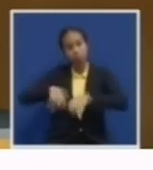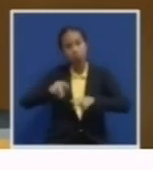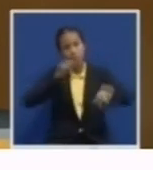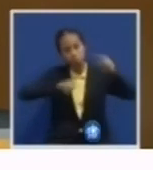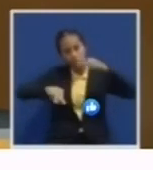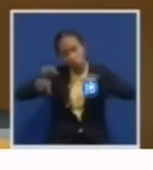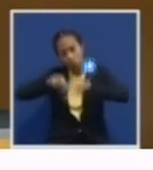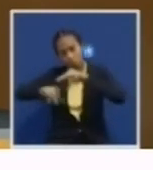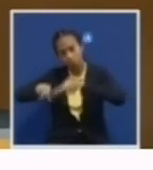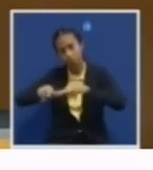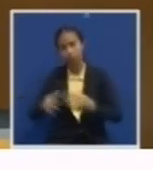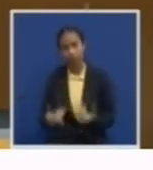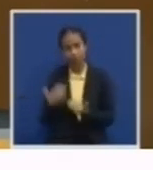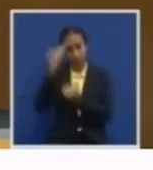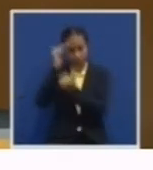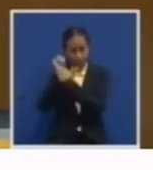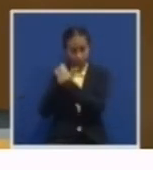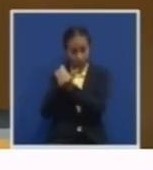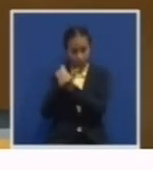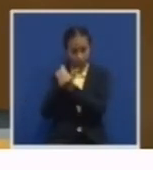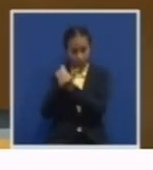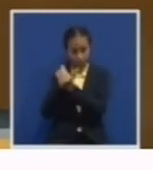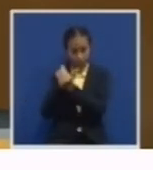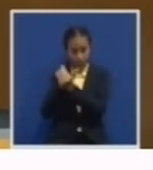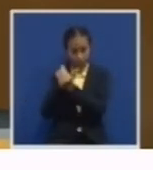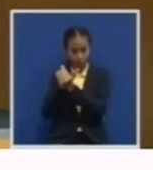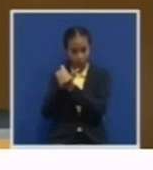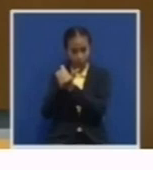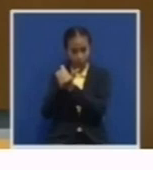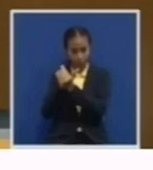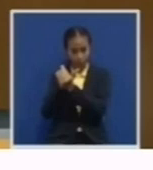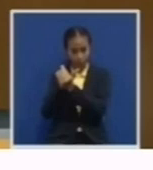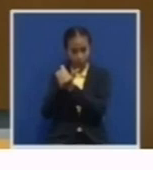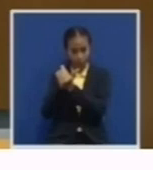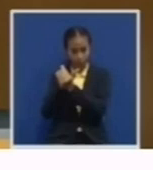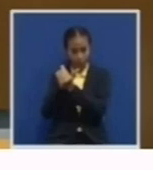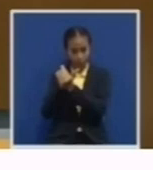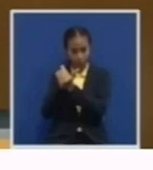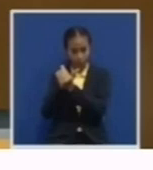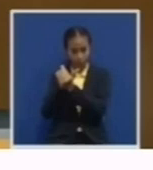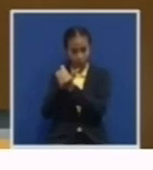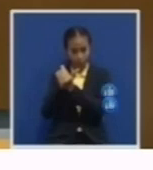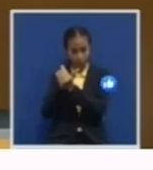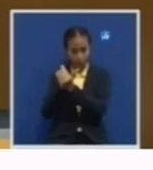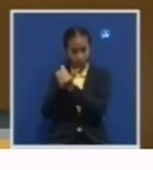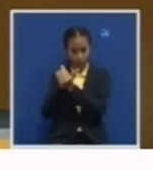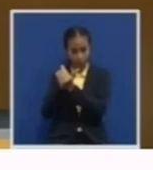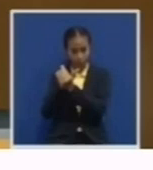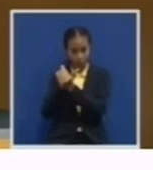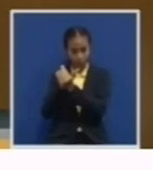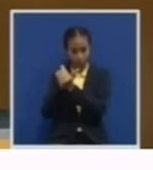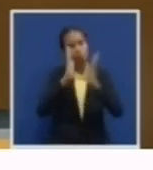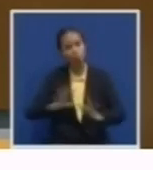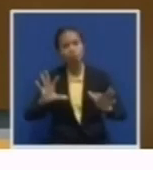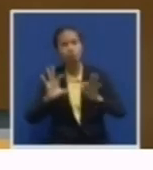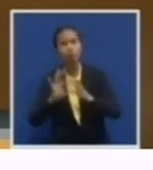องมีพิสัยการบินระยะไกลเพื่อบินไปกลุ่มประเทศอาเซียนเพื่อรองรับกับภารกิจตำรวจอาเซียนที่จะต้องปฏิบัติงานร่วมกัน